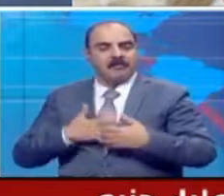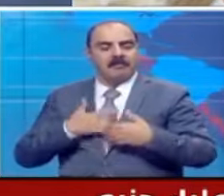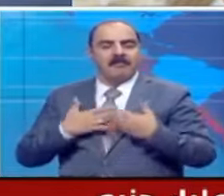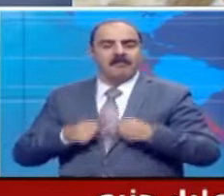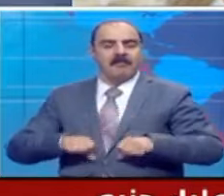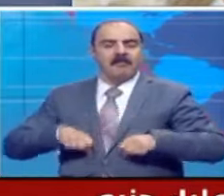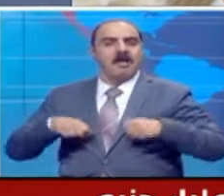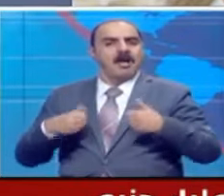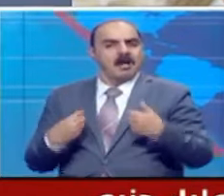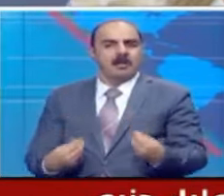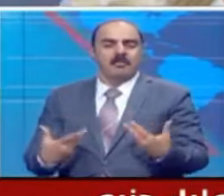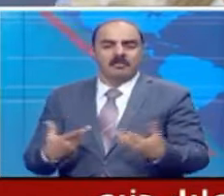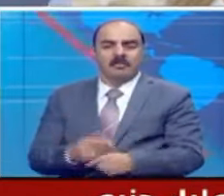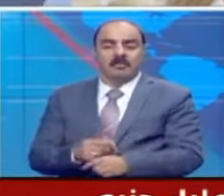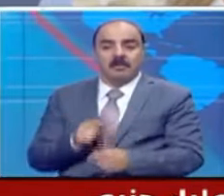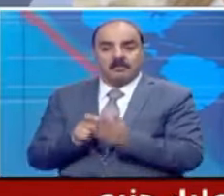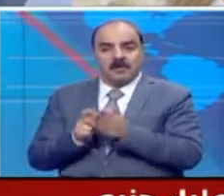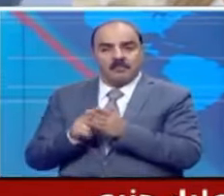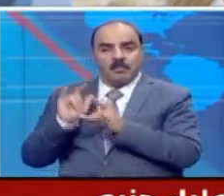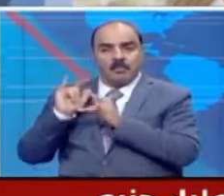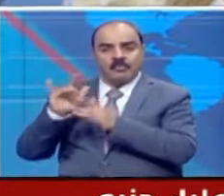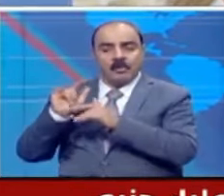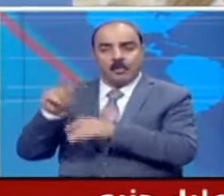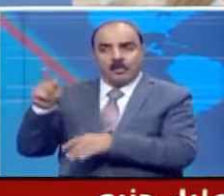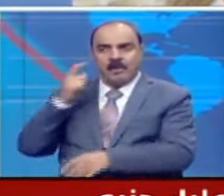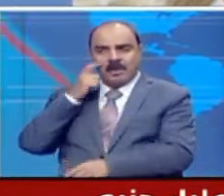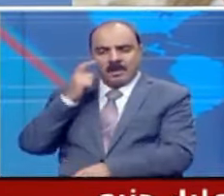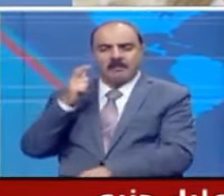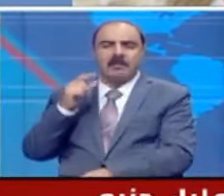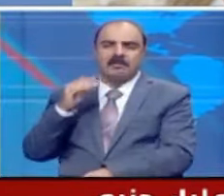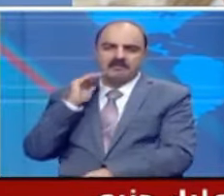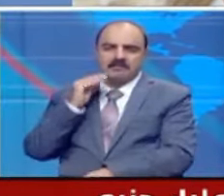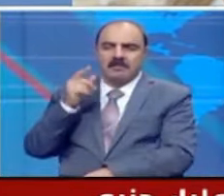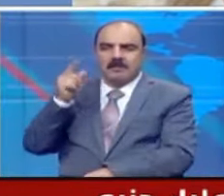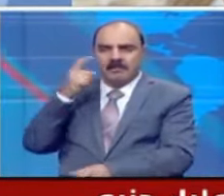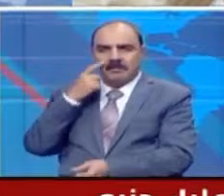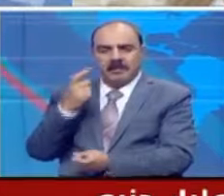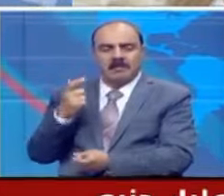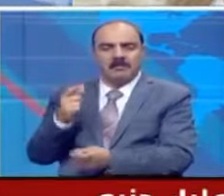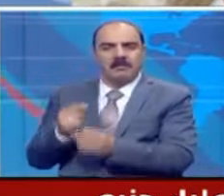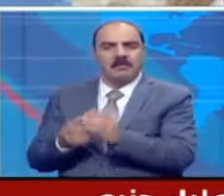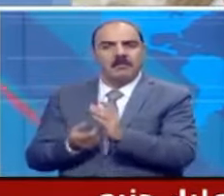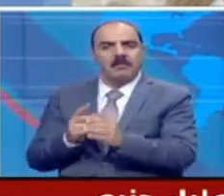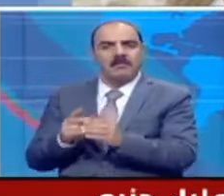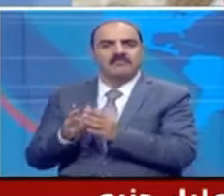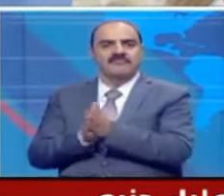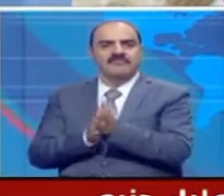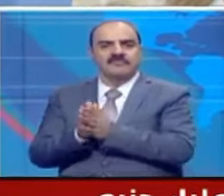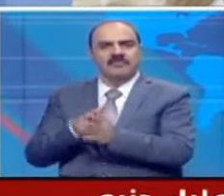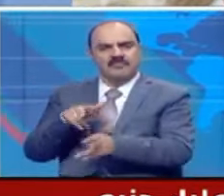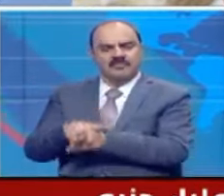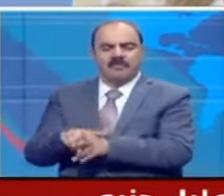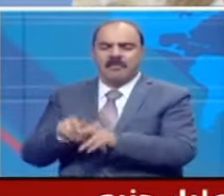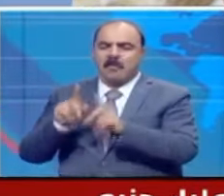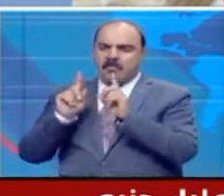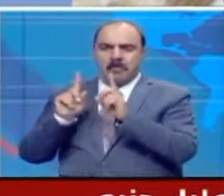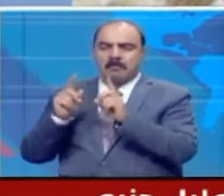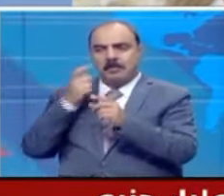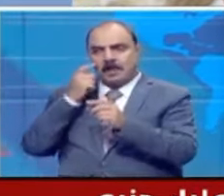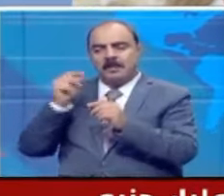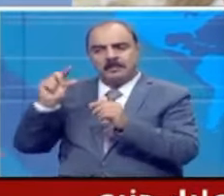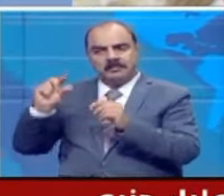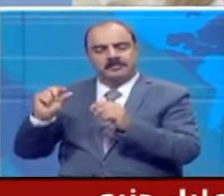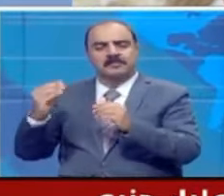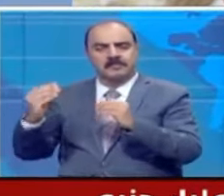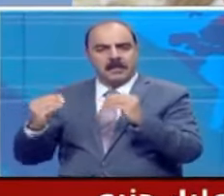احتياجاته، ولكن أيضا على التجار على القائمين على الأسواق أن لا يستغلوا هذه الحزمة ويقوموا برفع الأسعار، بل أن يكونوا